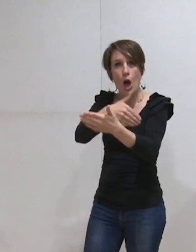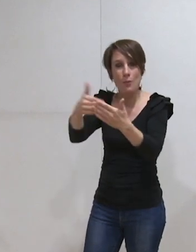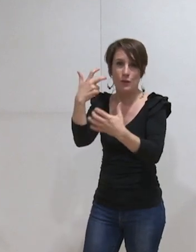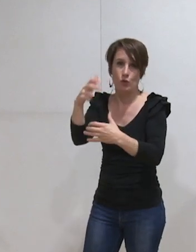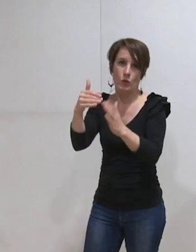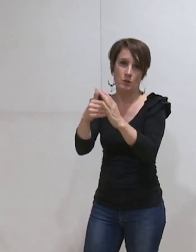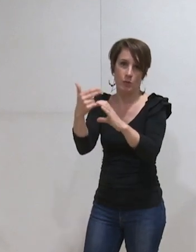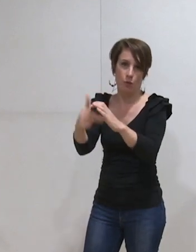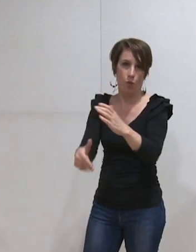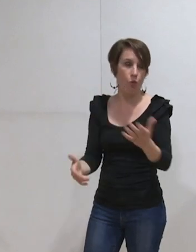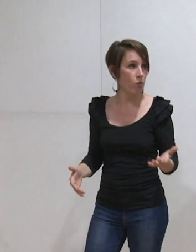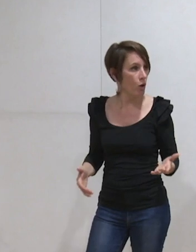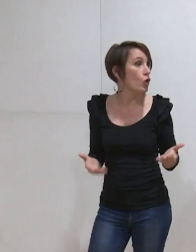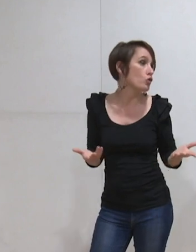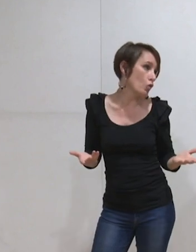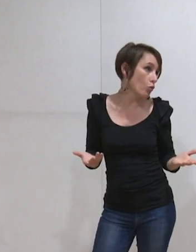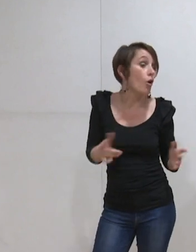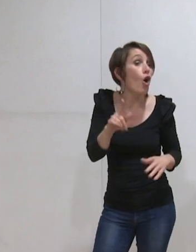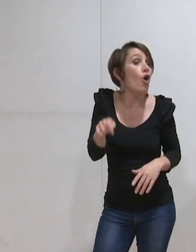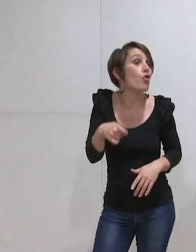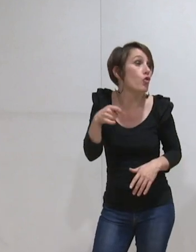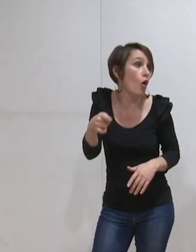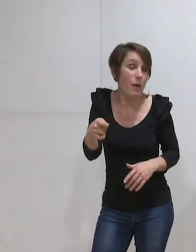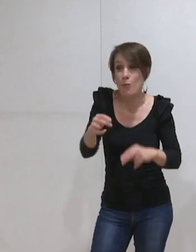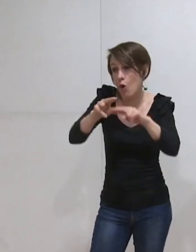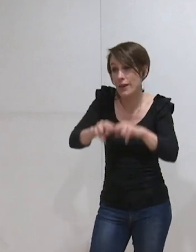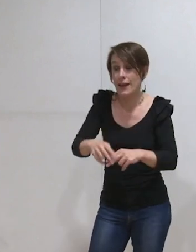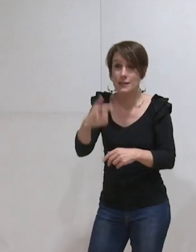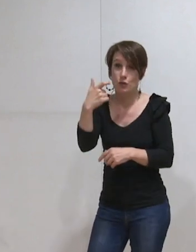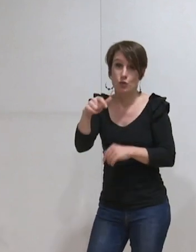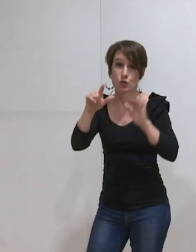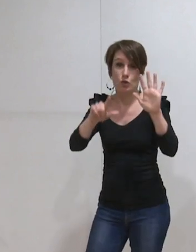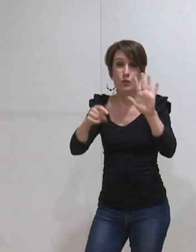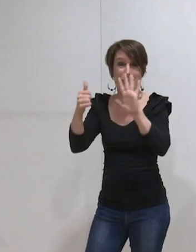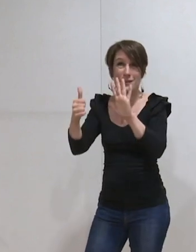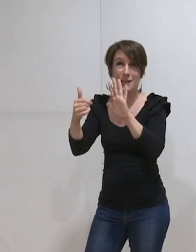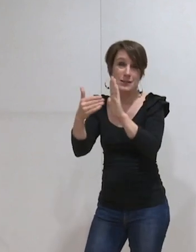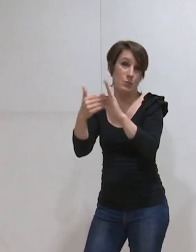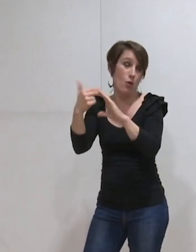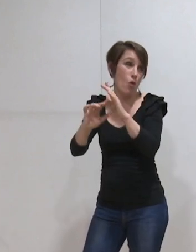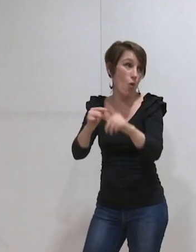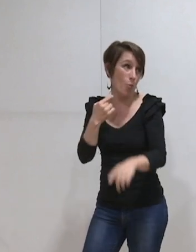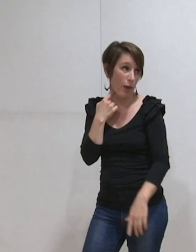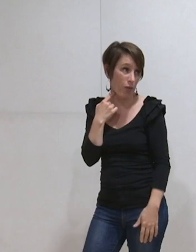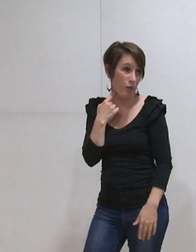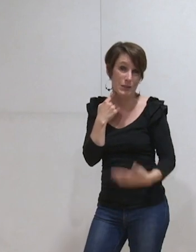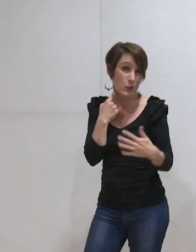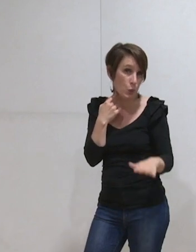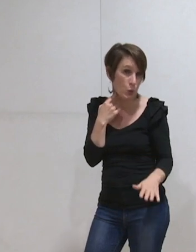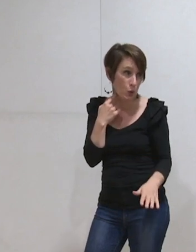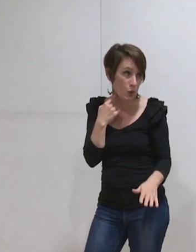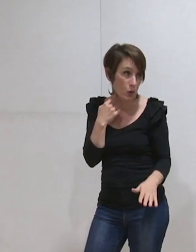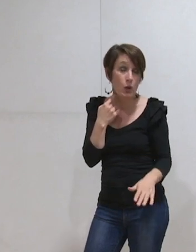prévisions aurait dû êtreune perte de 276000 € elle est en réalité